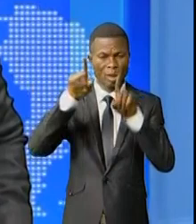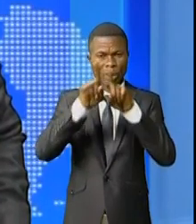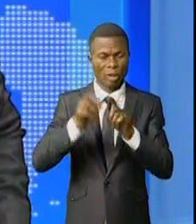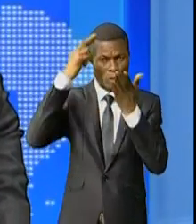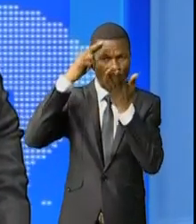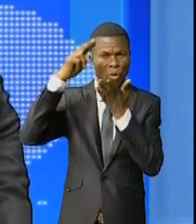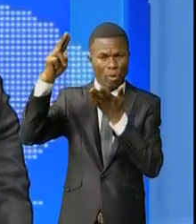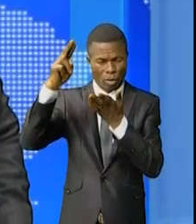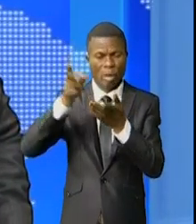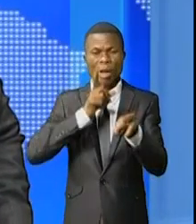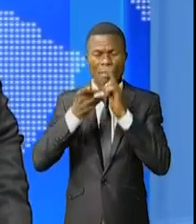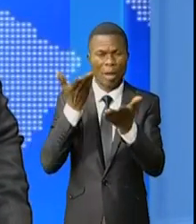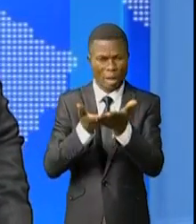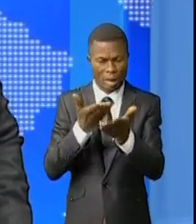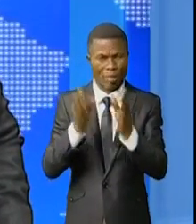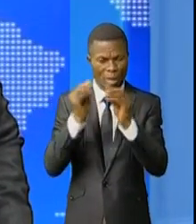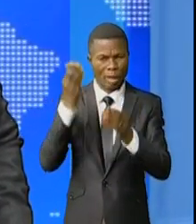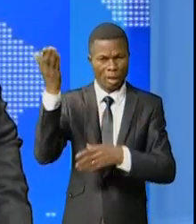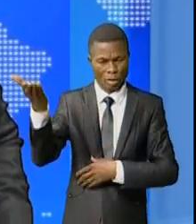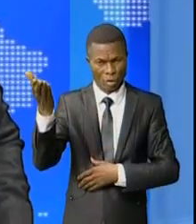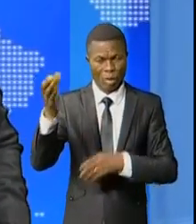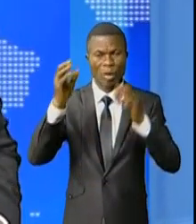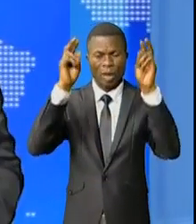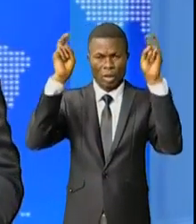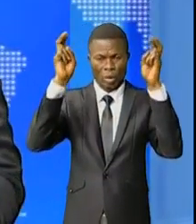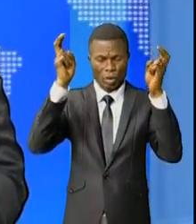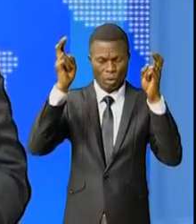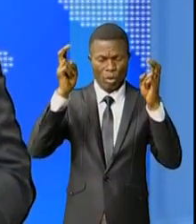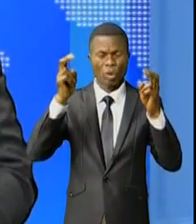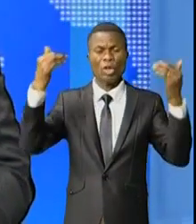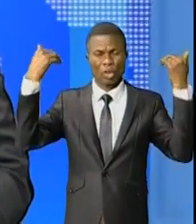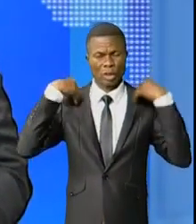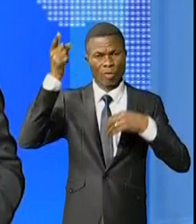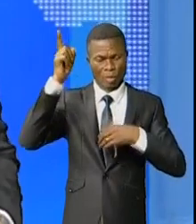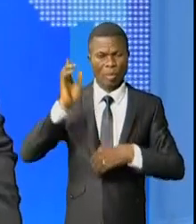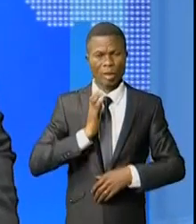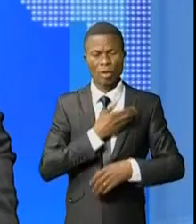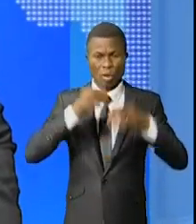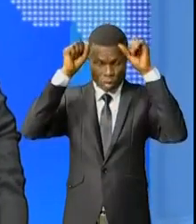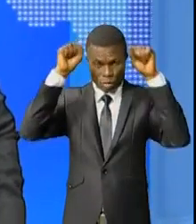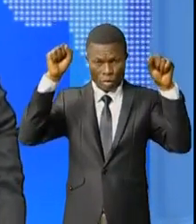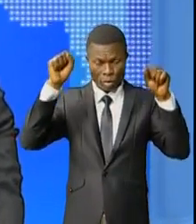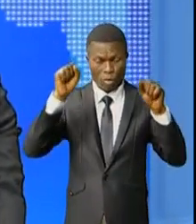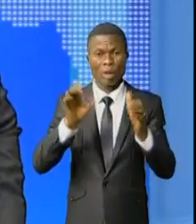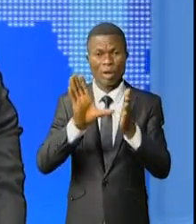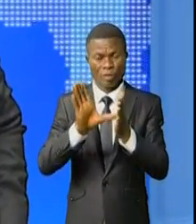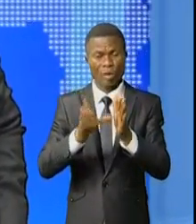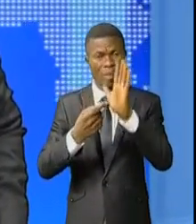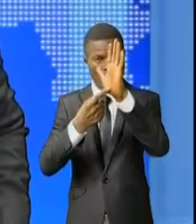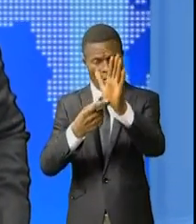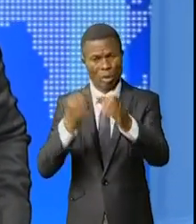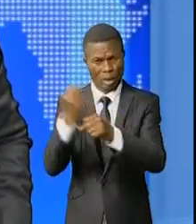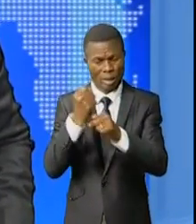universitaire sont au rendez-vous de ces assises placées sous le haut patronage du président de la République. Mais revoyons ce qu'a été le